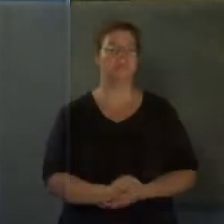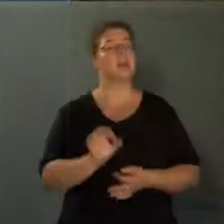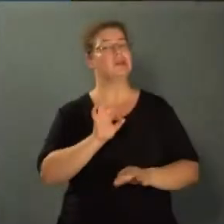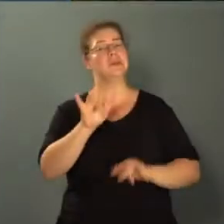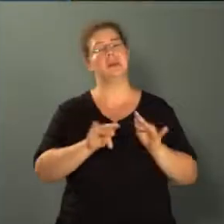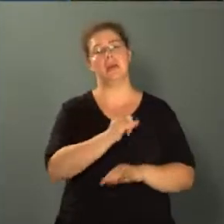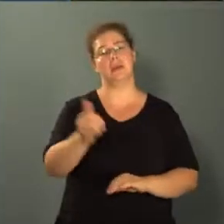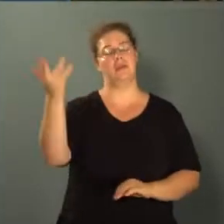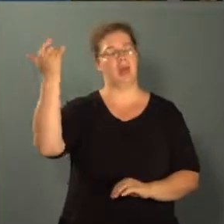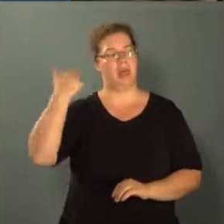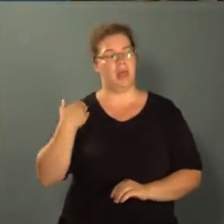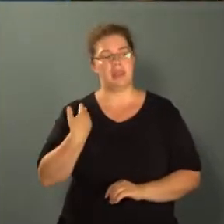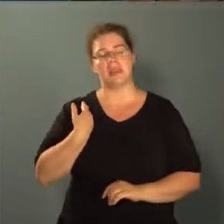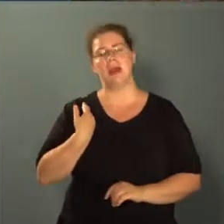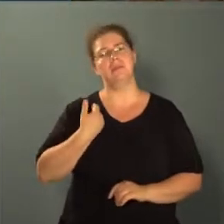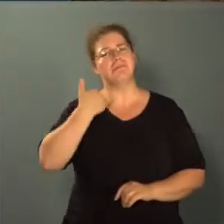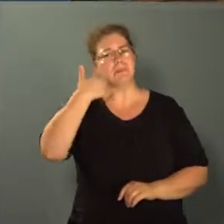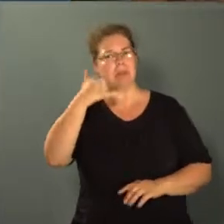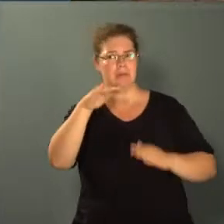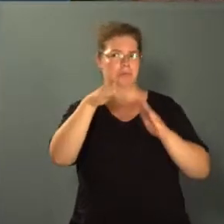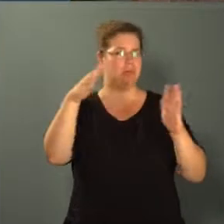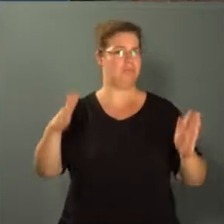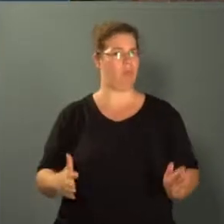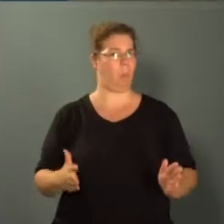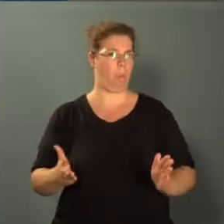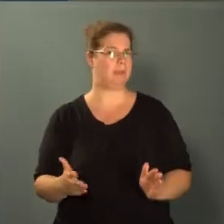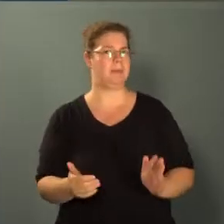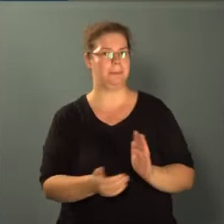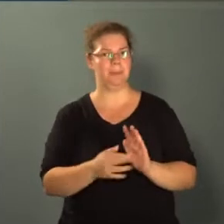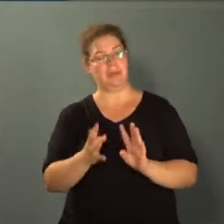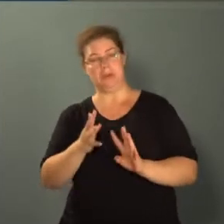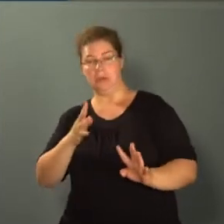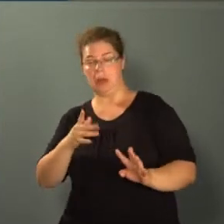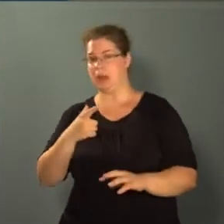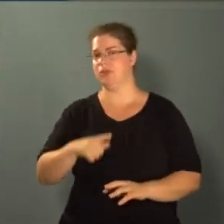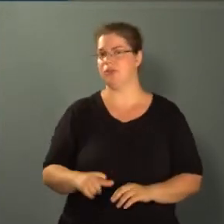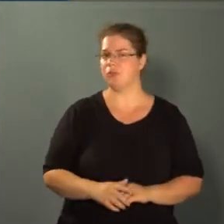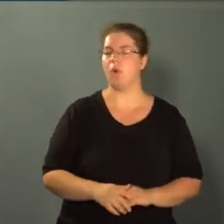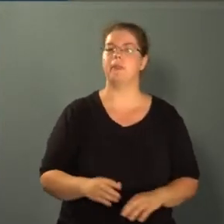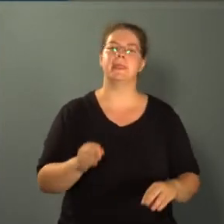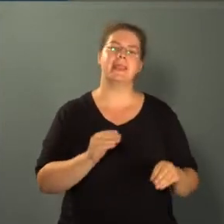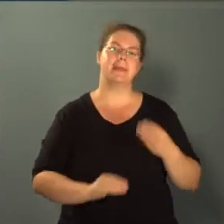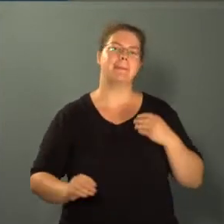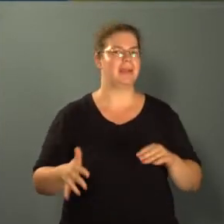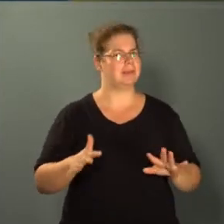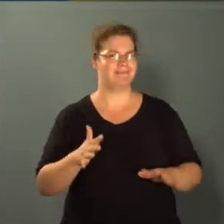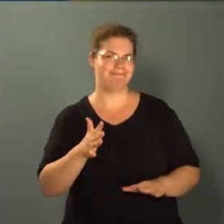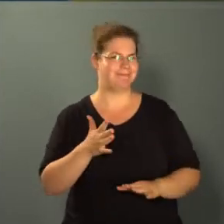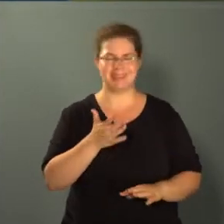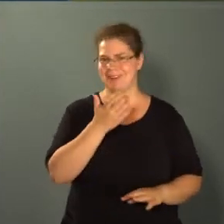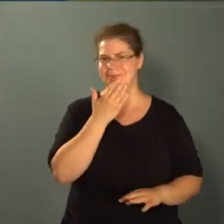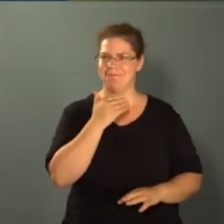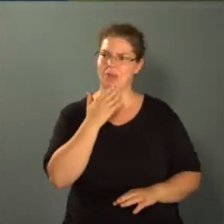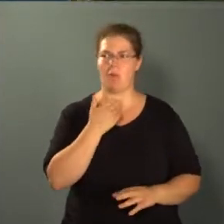Jó pár évvel ezelőtt telefonfülkéknél adott esetben még sorállás is volt, hiszen nem nagyon